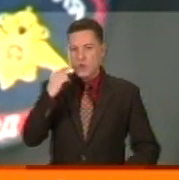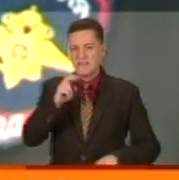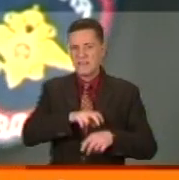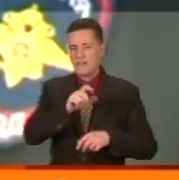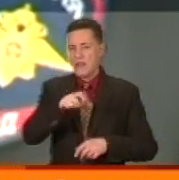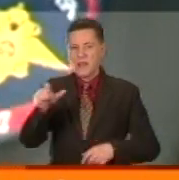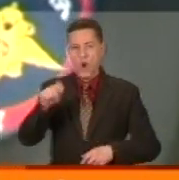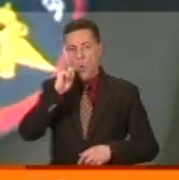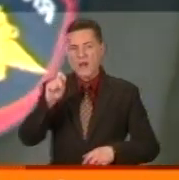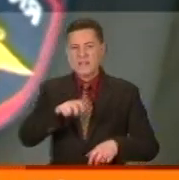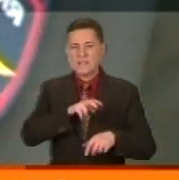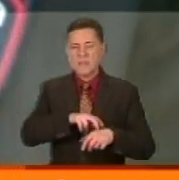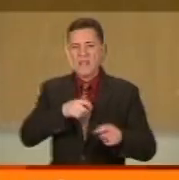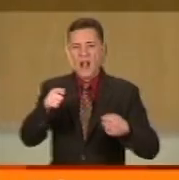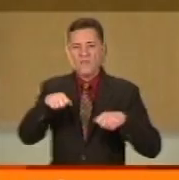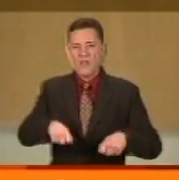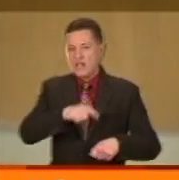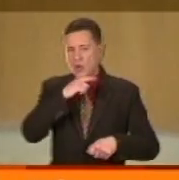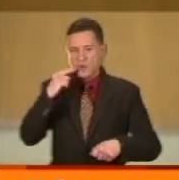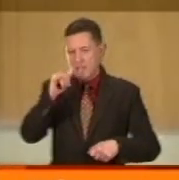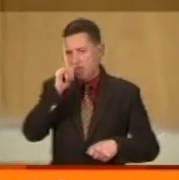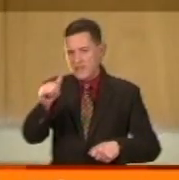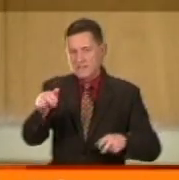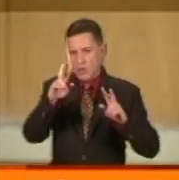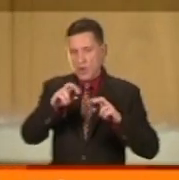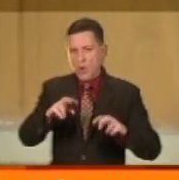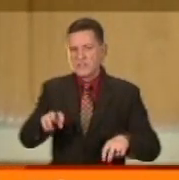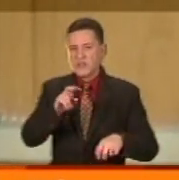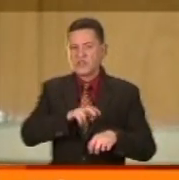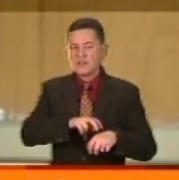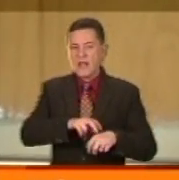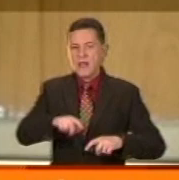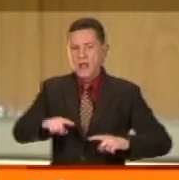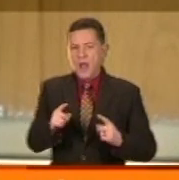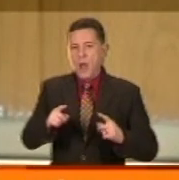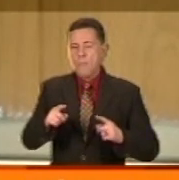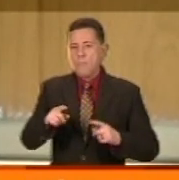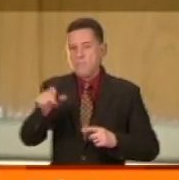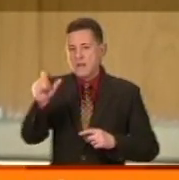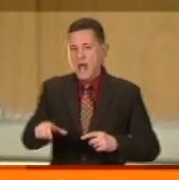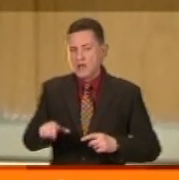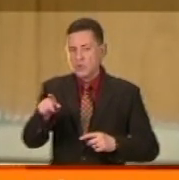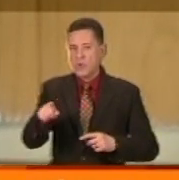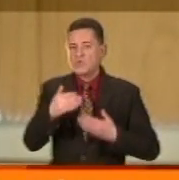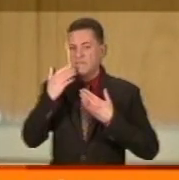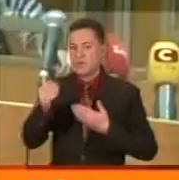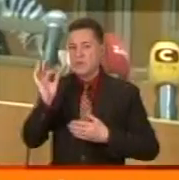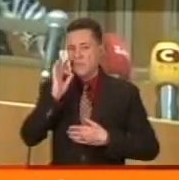лікарів, а українським медикам влада Росії досі не дозволила обстежити Бранку. Україна вже звернулася до Німеччини